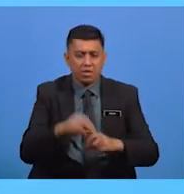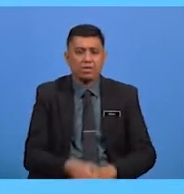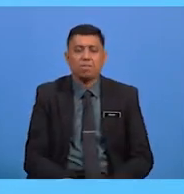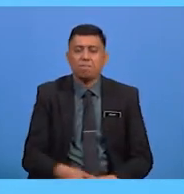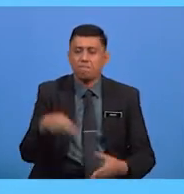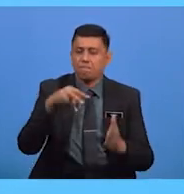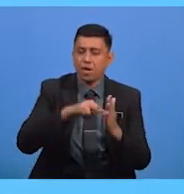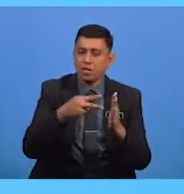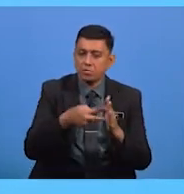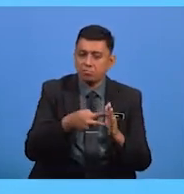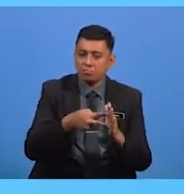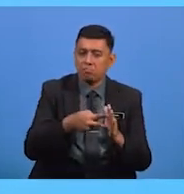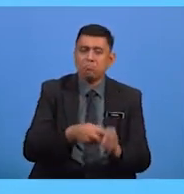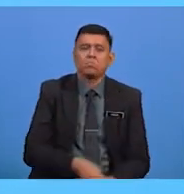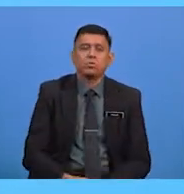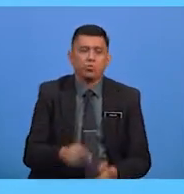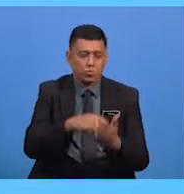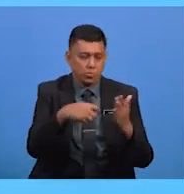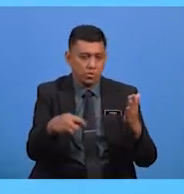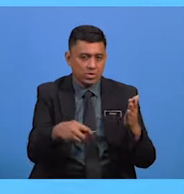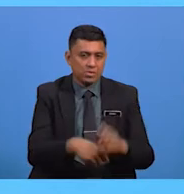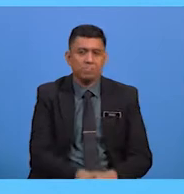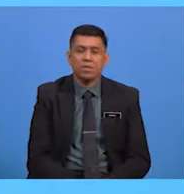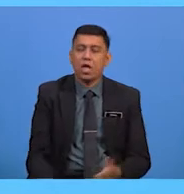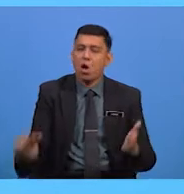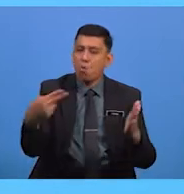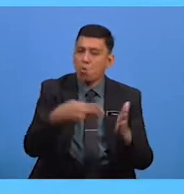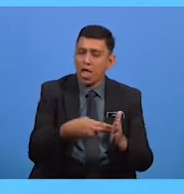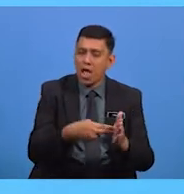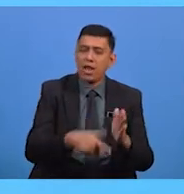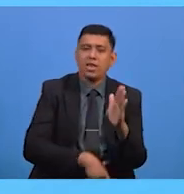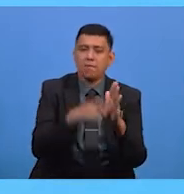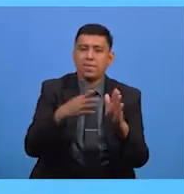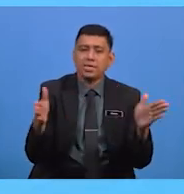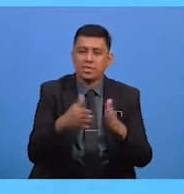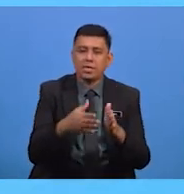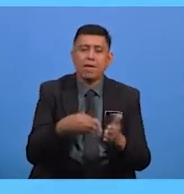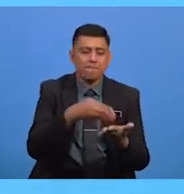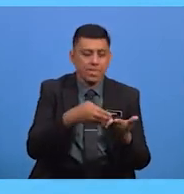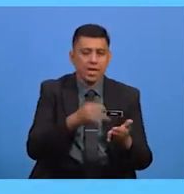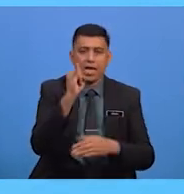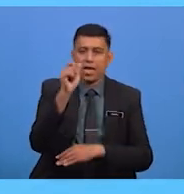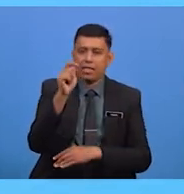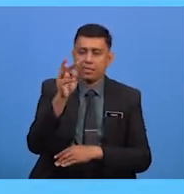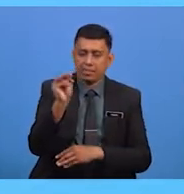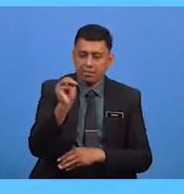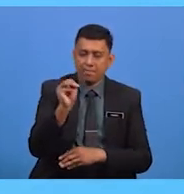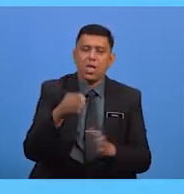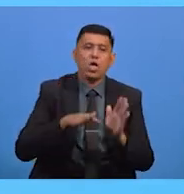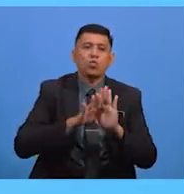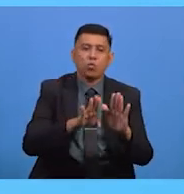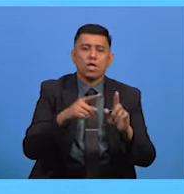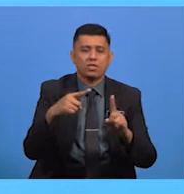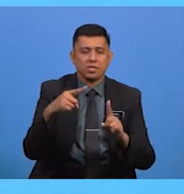masukkan penyataan ulang lebih kecil daripada bill item tolak satu.